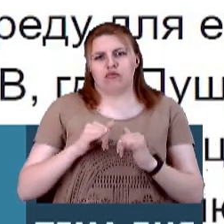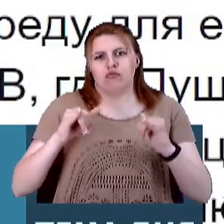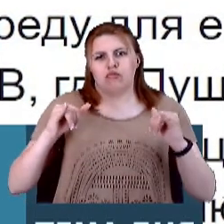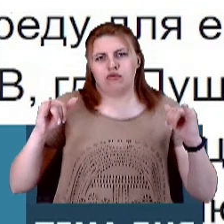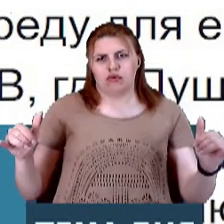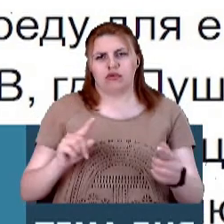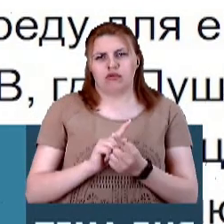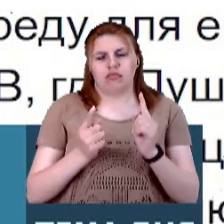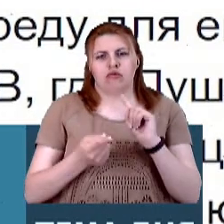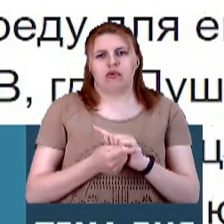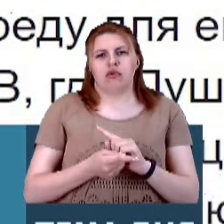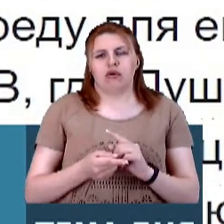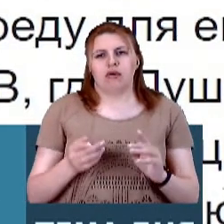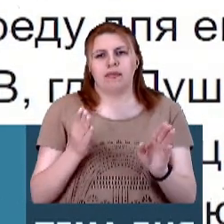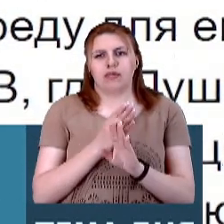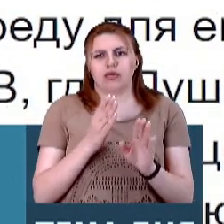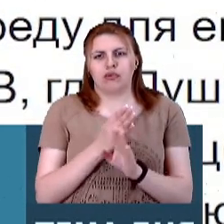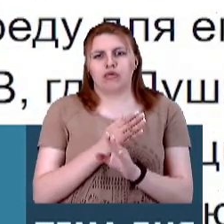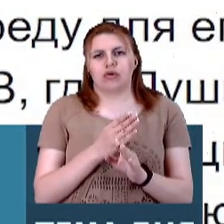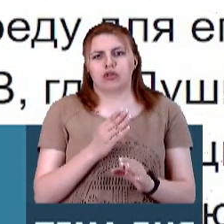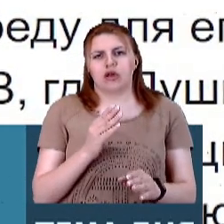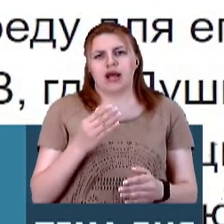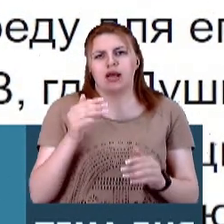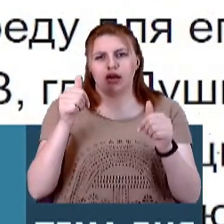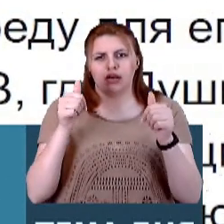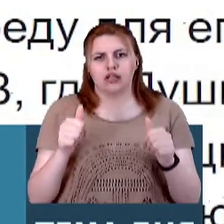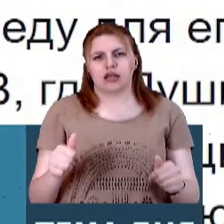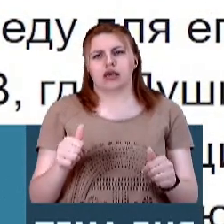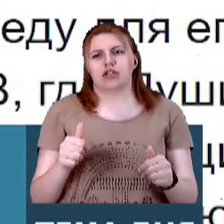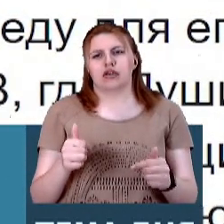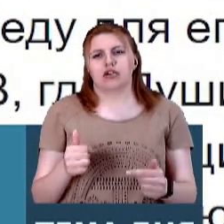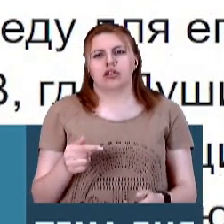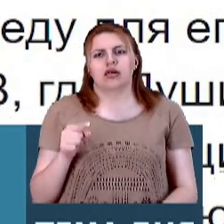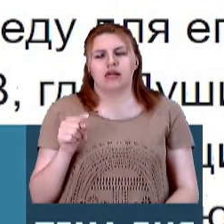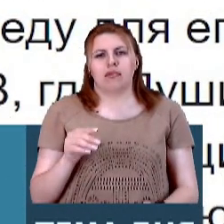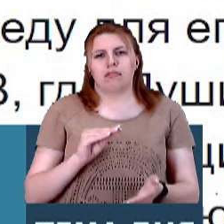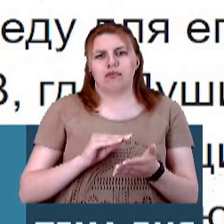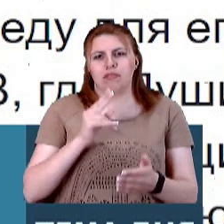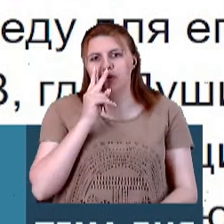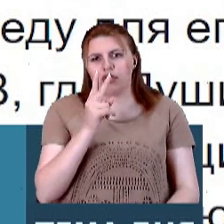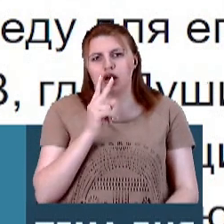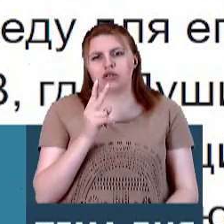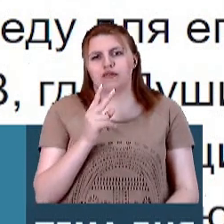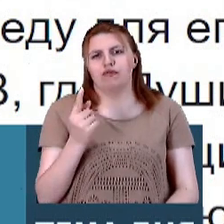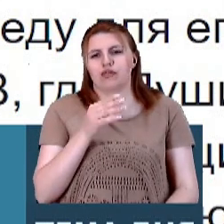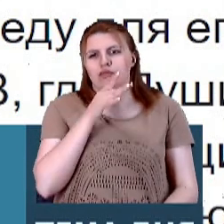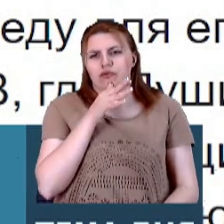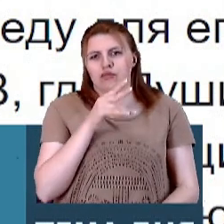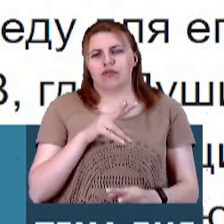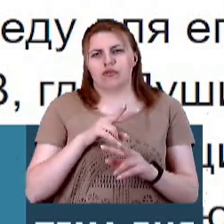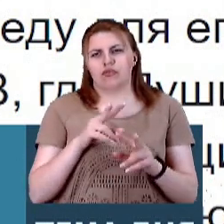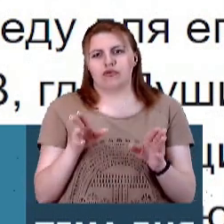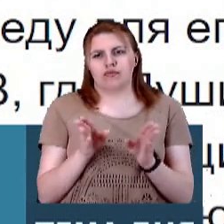поширення. Природно – картинка для російського ТБ, де Пушиліна покажуть в одному часовому проміжку з Путіним важливіше,